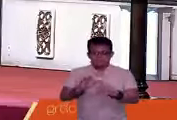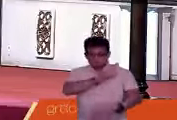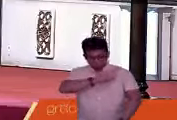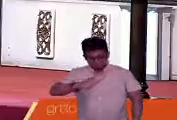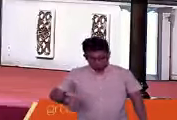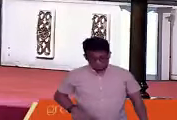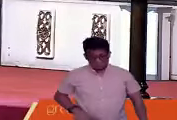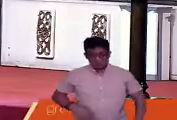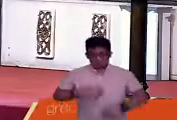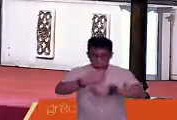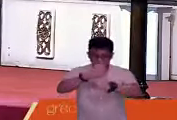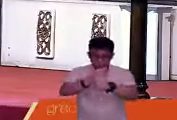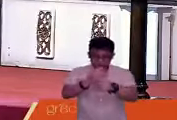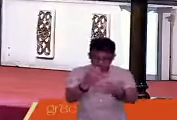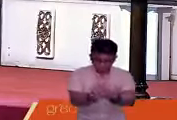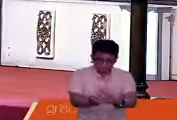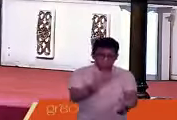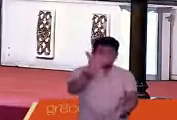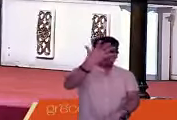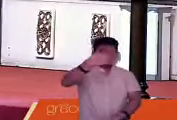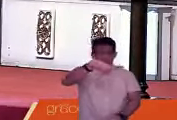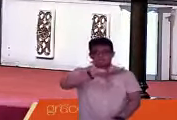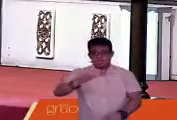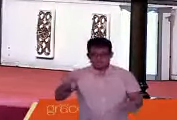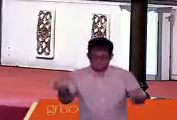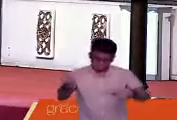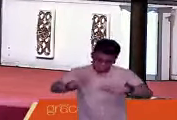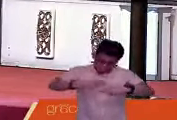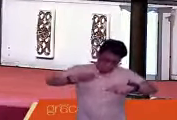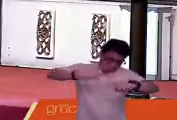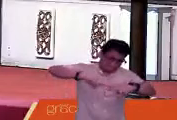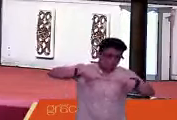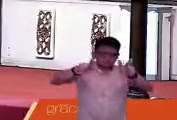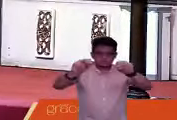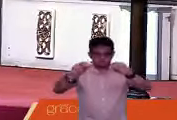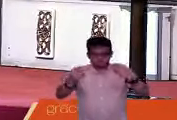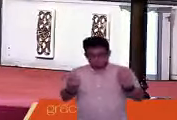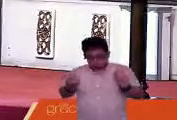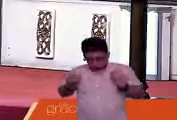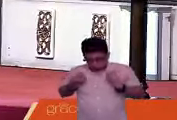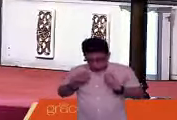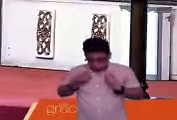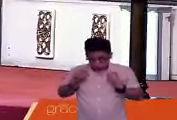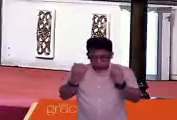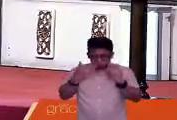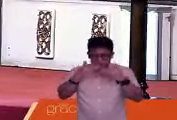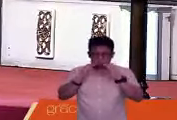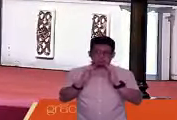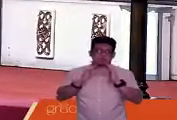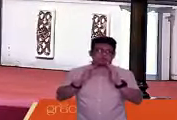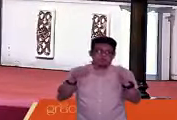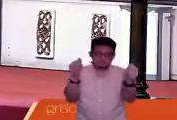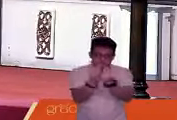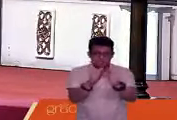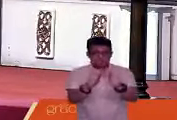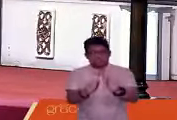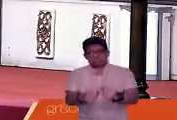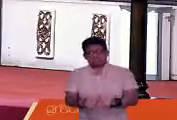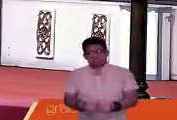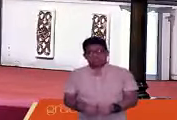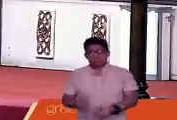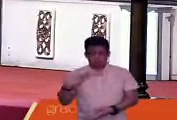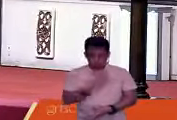the Lord, it make it rich, and add it no sorrows with it. Mga kaigsunan, we have to understand